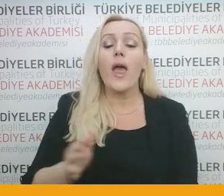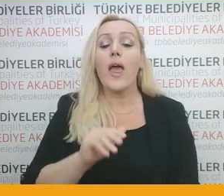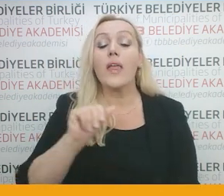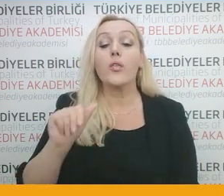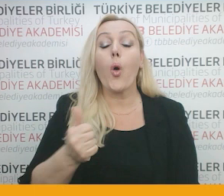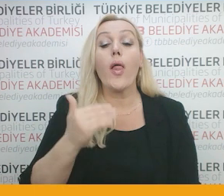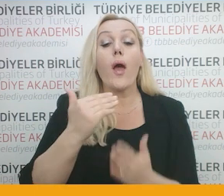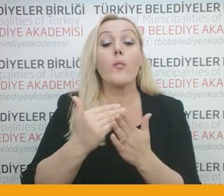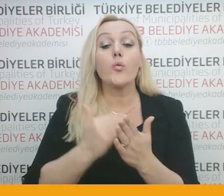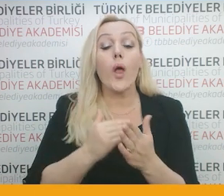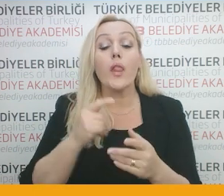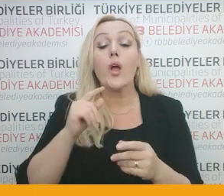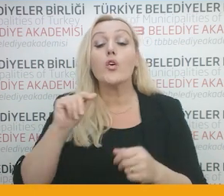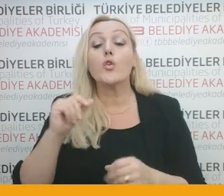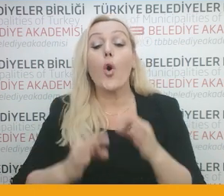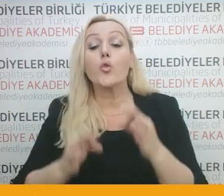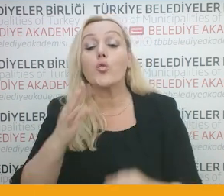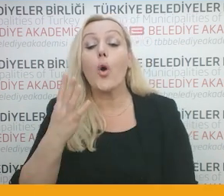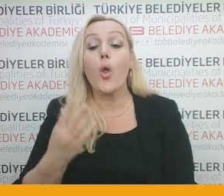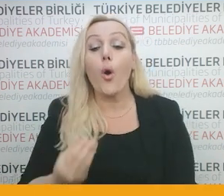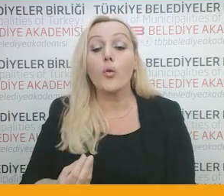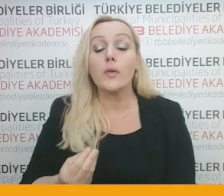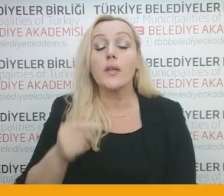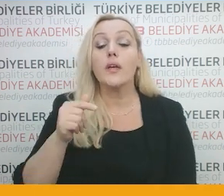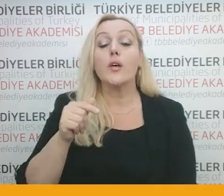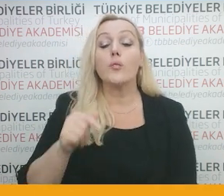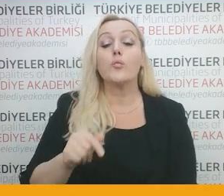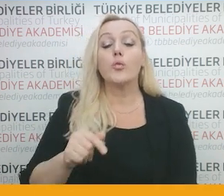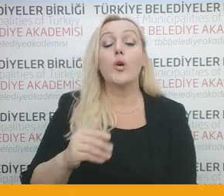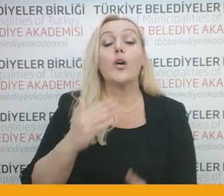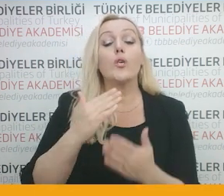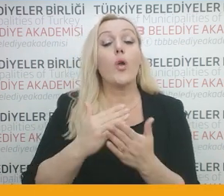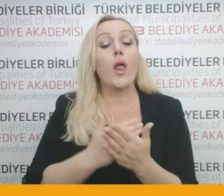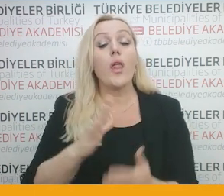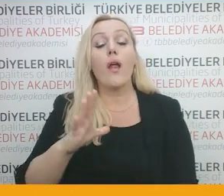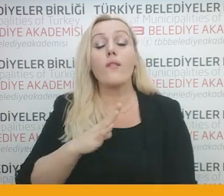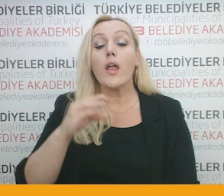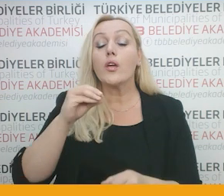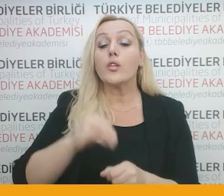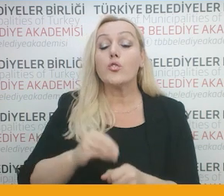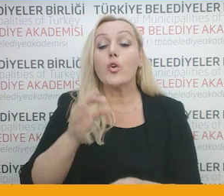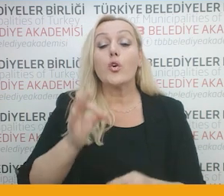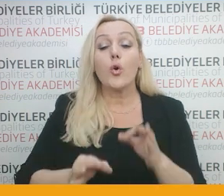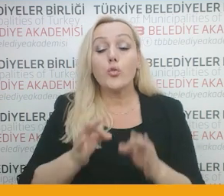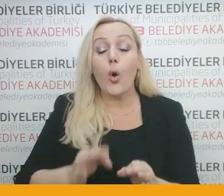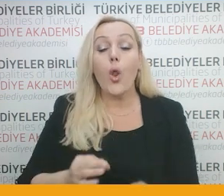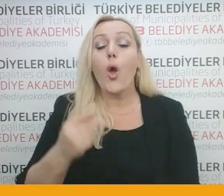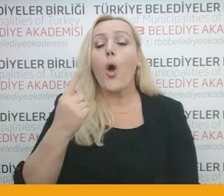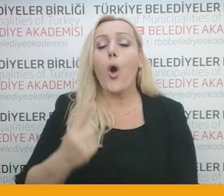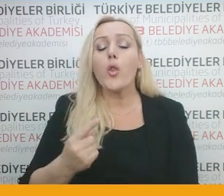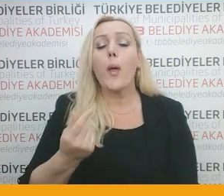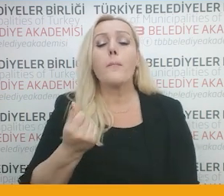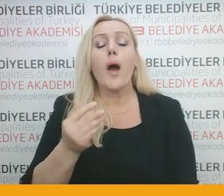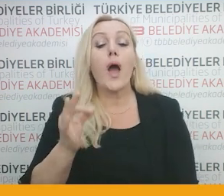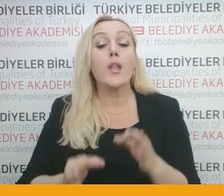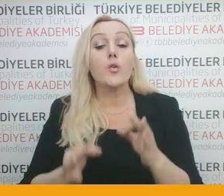biri kontrol. Bu konuda da bir esaslar var arkadaşlar. İç kontrol ve ön mali kontrole ilişkin usul